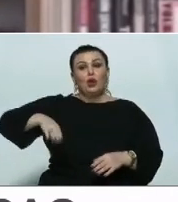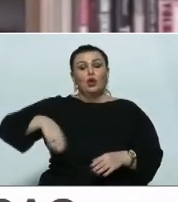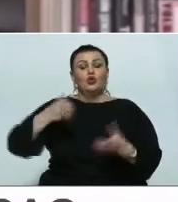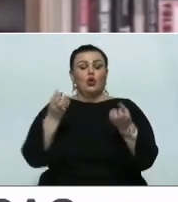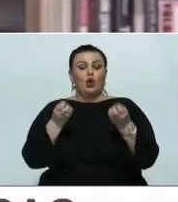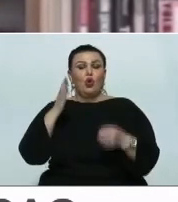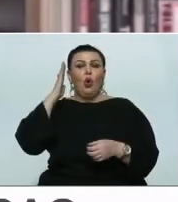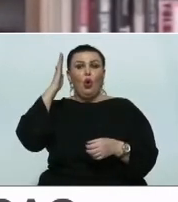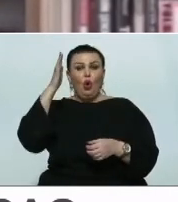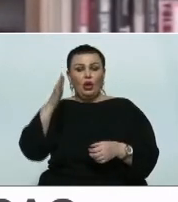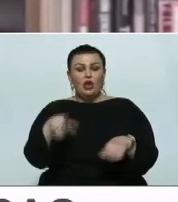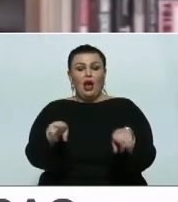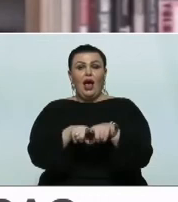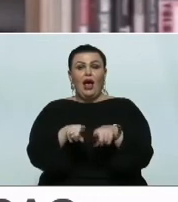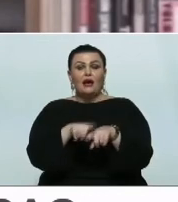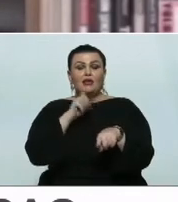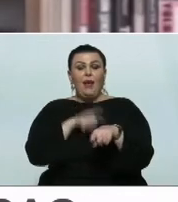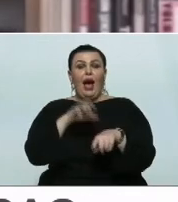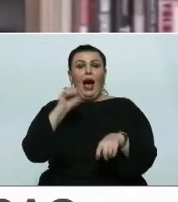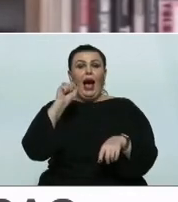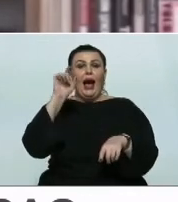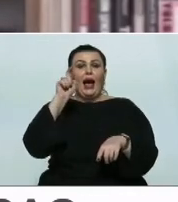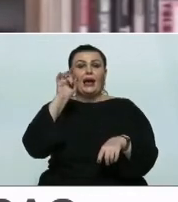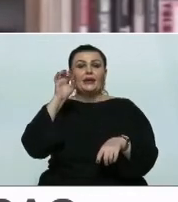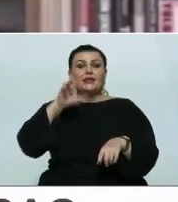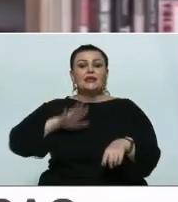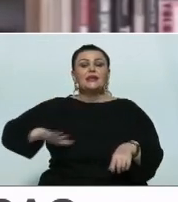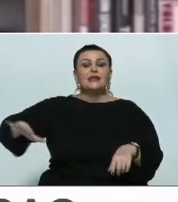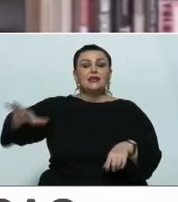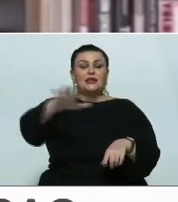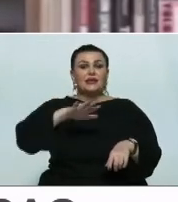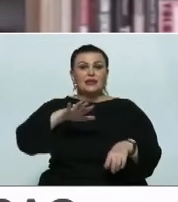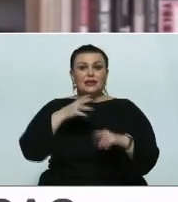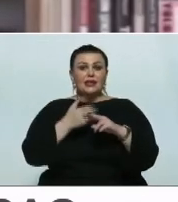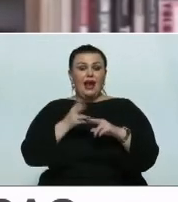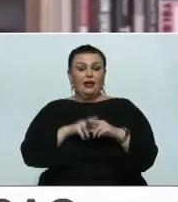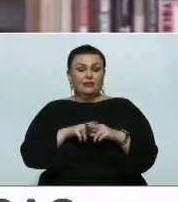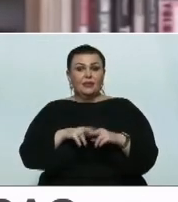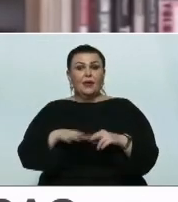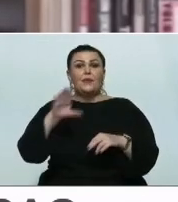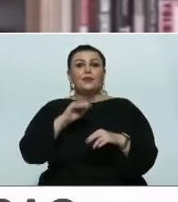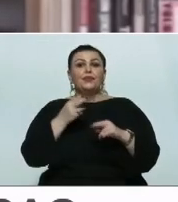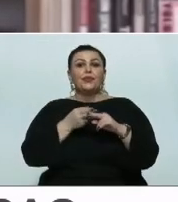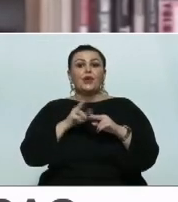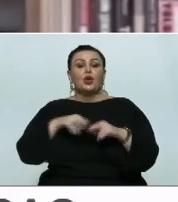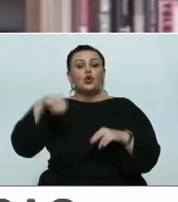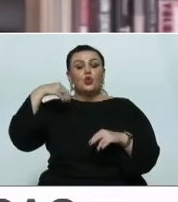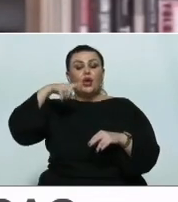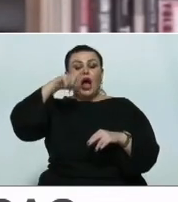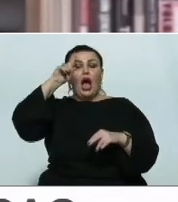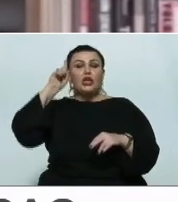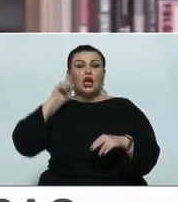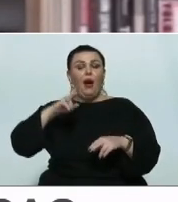olacaktır. Aynı zamanda Asya'da da büyük bir oyuncu olunmuştur. Hem Türkiye hem Azerbaycan. İşte